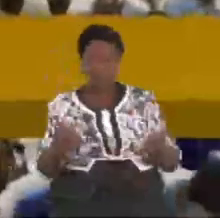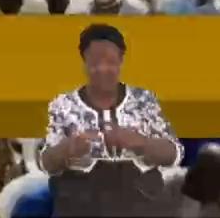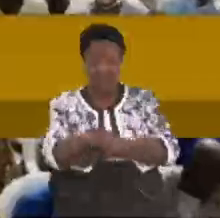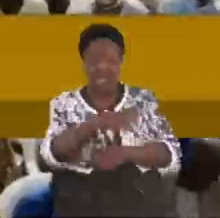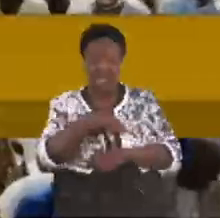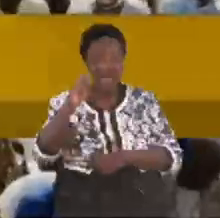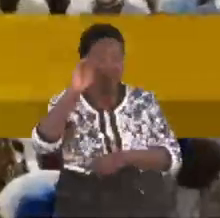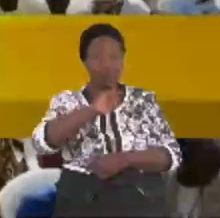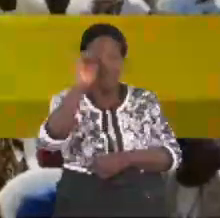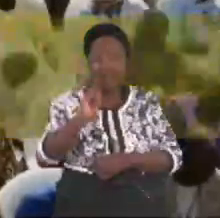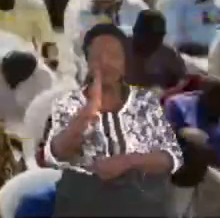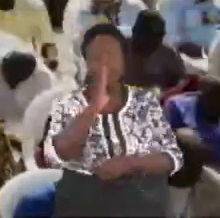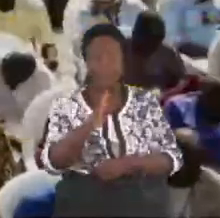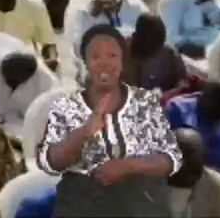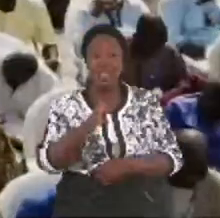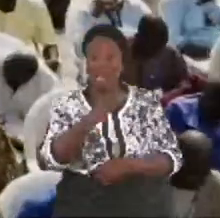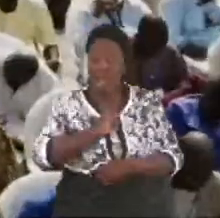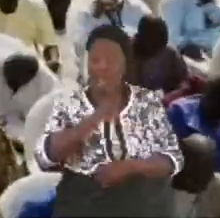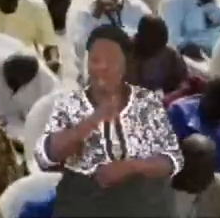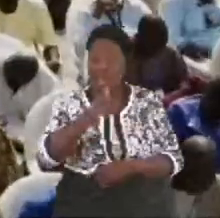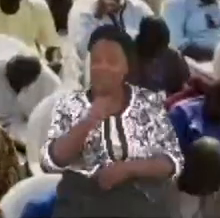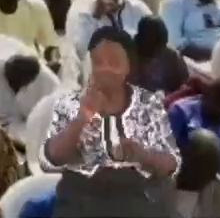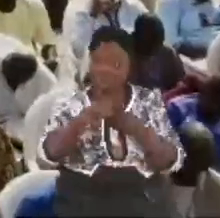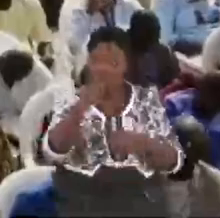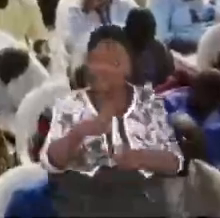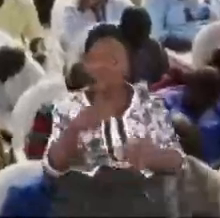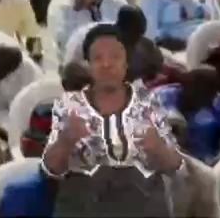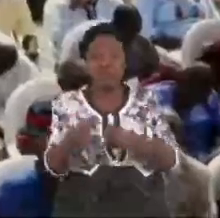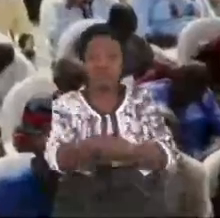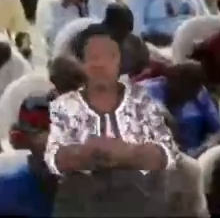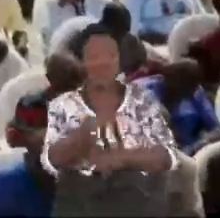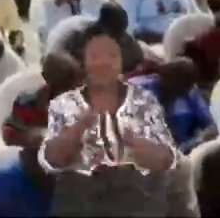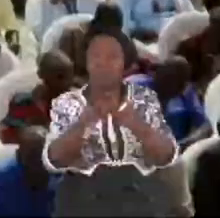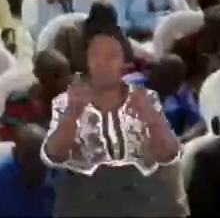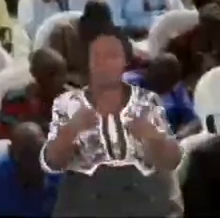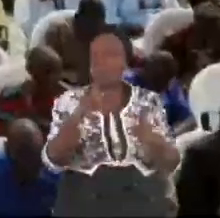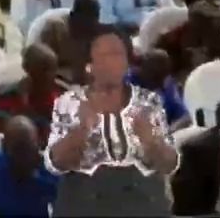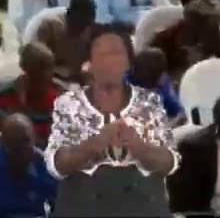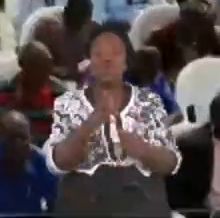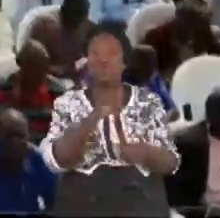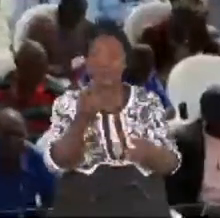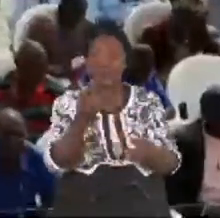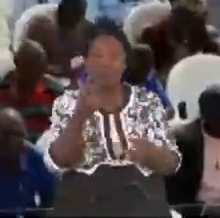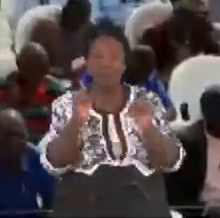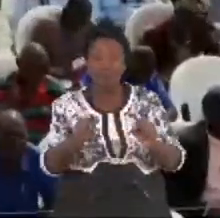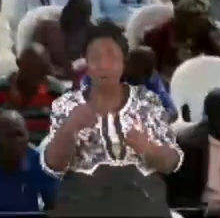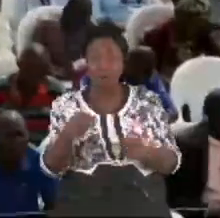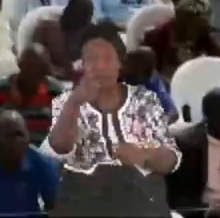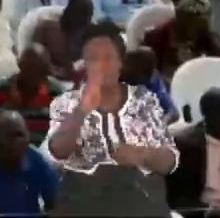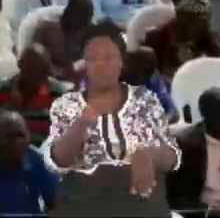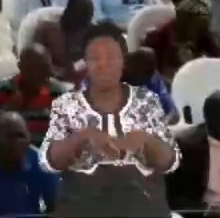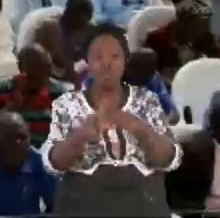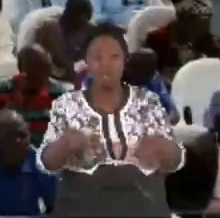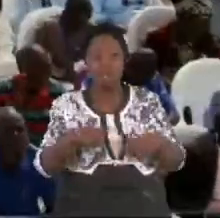sera toujours. Je suis pour toi aujourd'hui. Comme tu as faim de la puissance de Dieu dans ta vie,